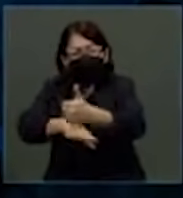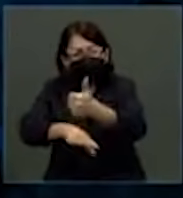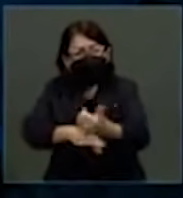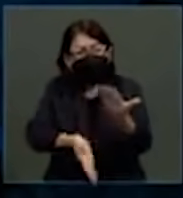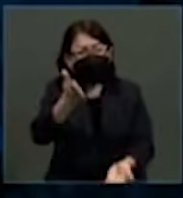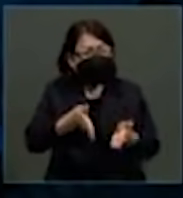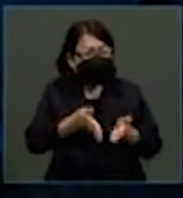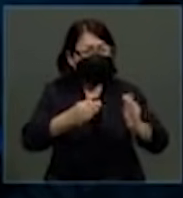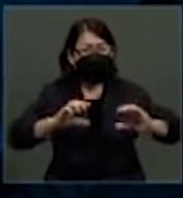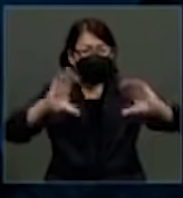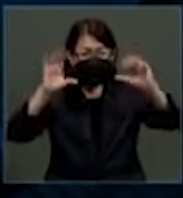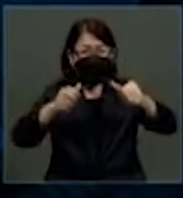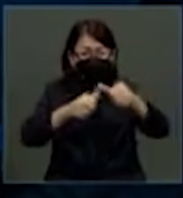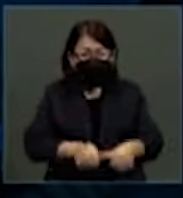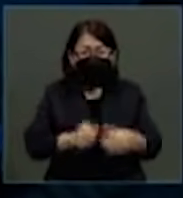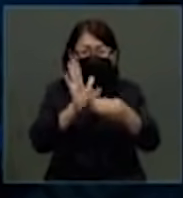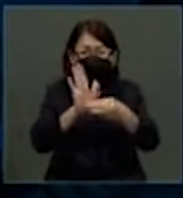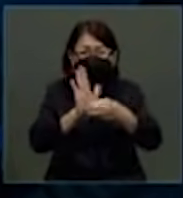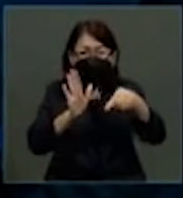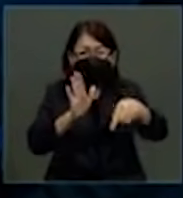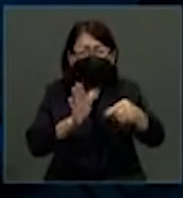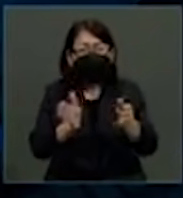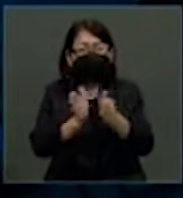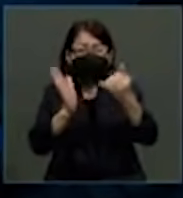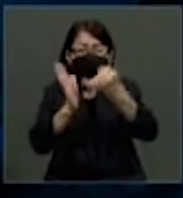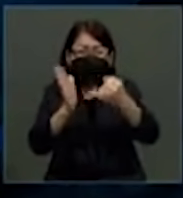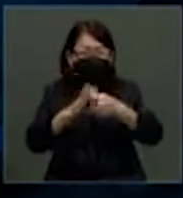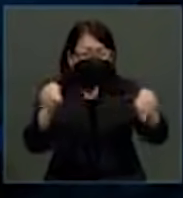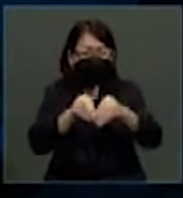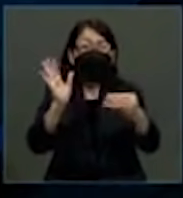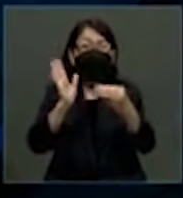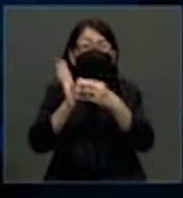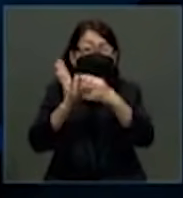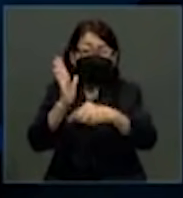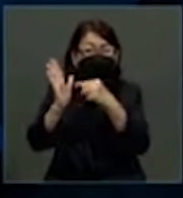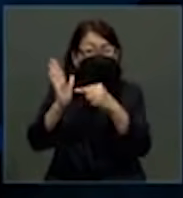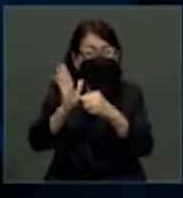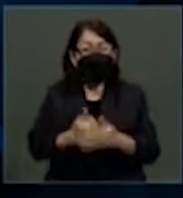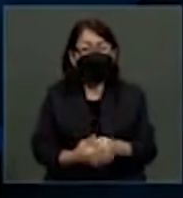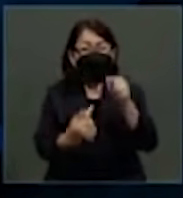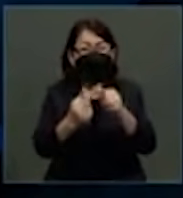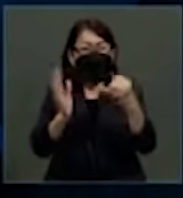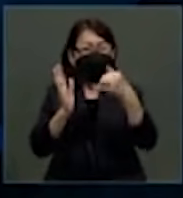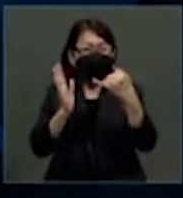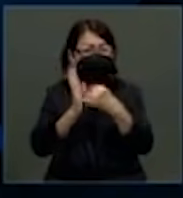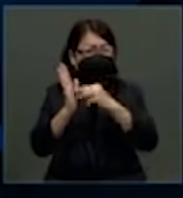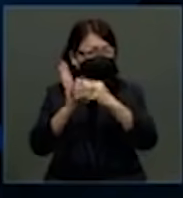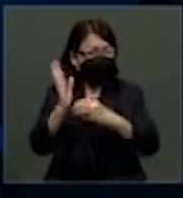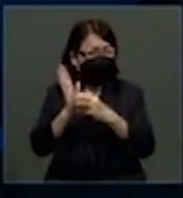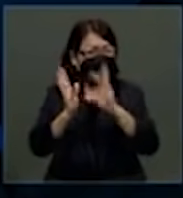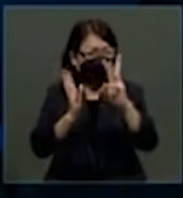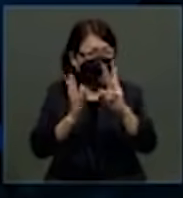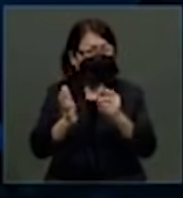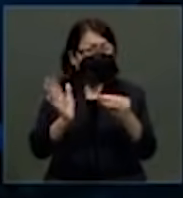ครับอันนี้บอกว่าให้หัวหน้าส่วนราชการและหน่วยงานของรัฐที่ตั้งอยู่ในเขตพื้นที่กรุงเทพม